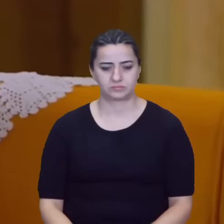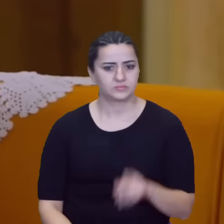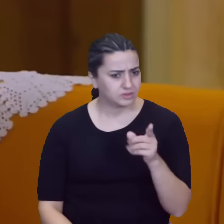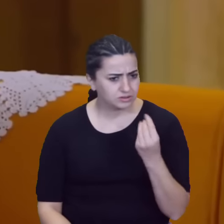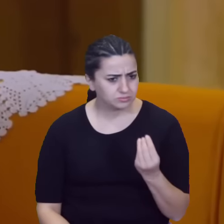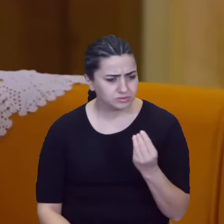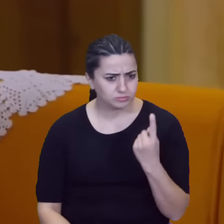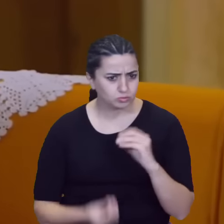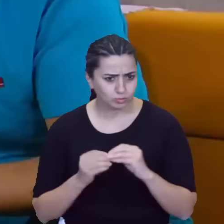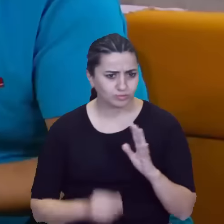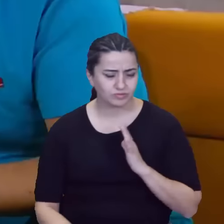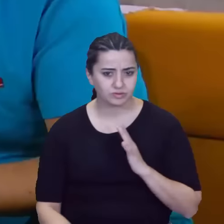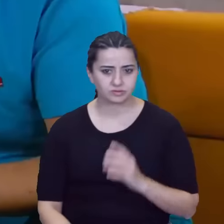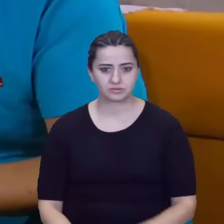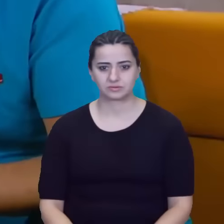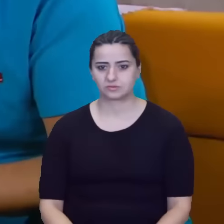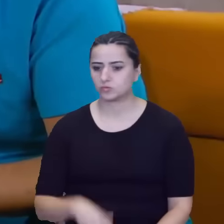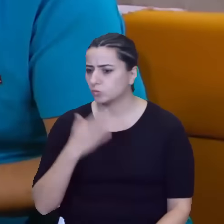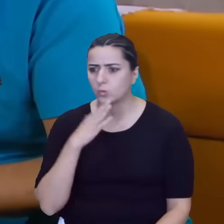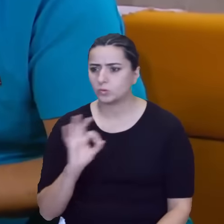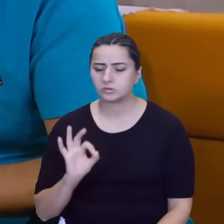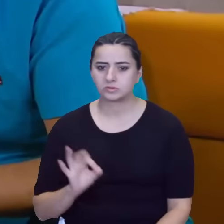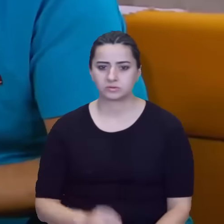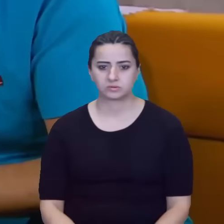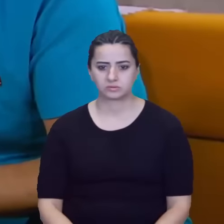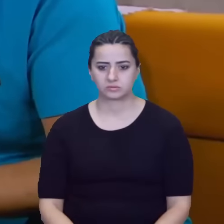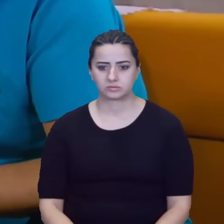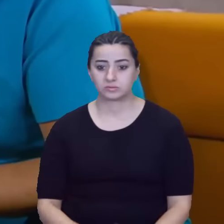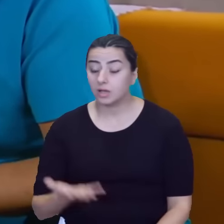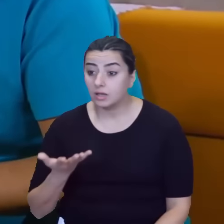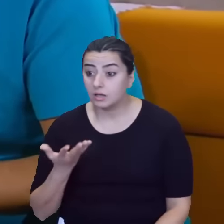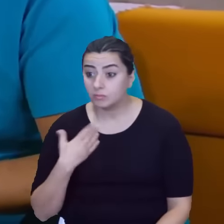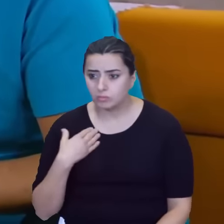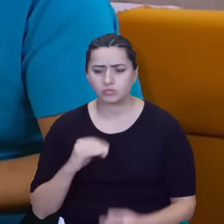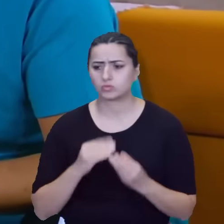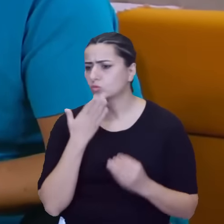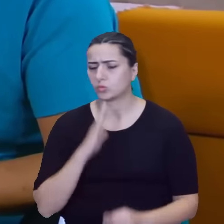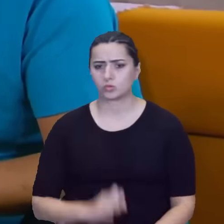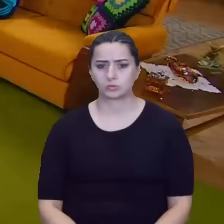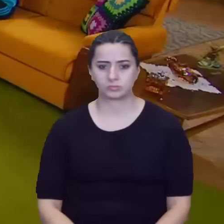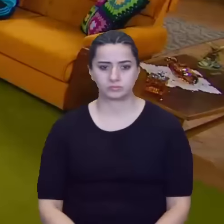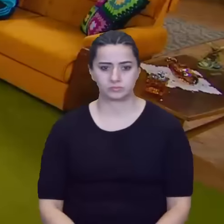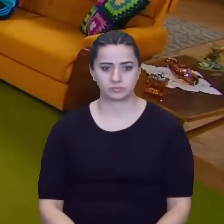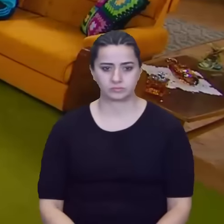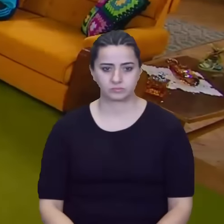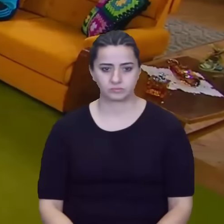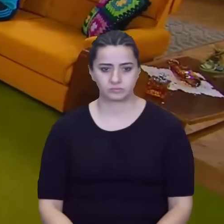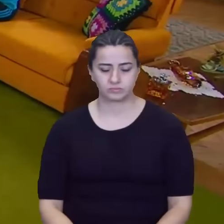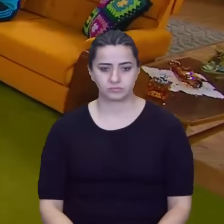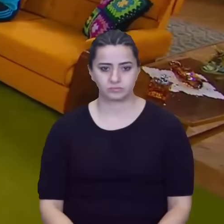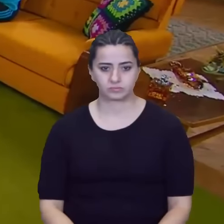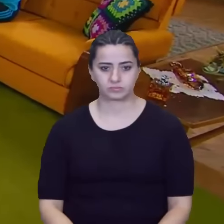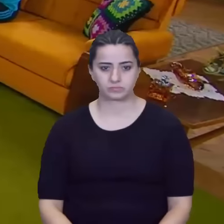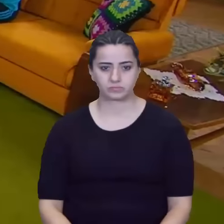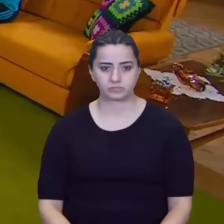İyi misin sen? Bir derdin mi var senin? Ha, yok. Ha? Yok. Bekir'e boş çamaşır